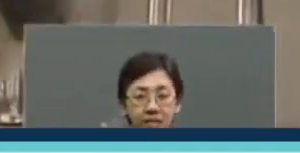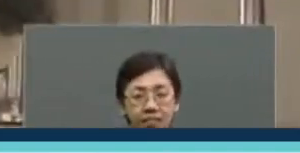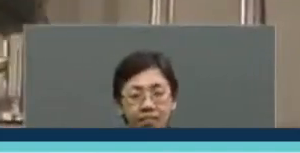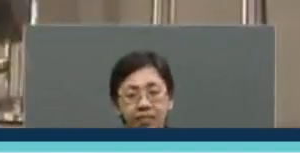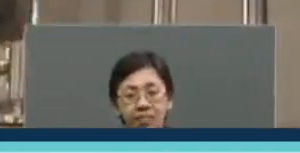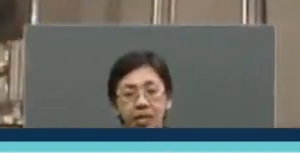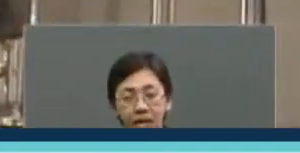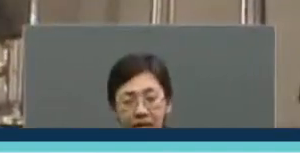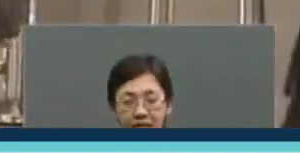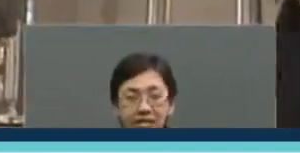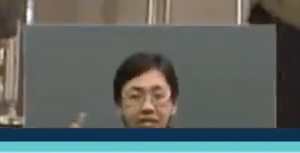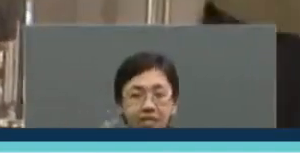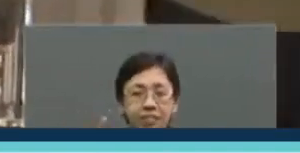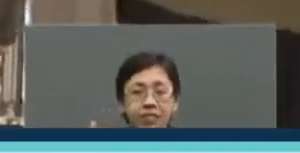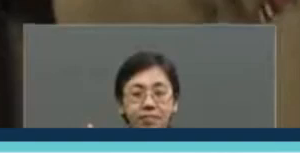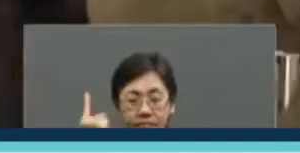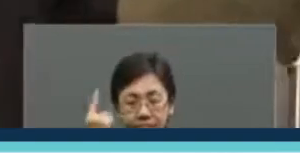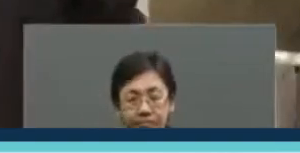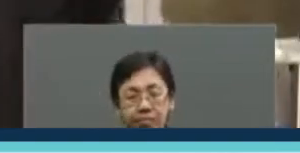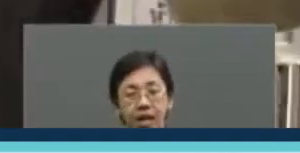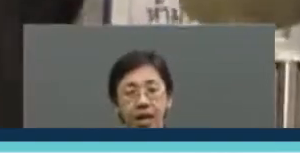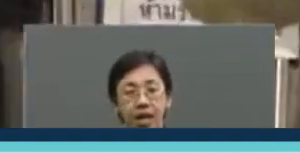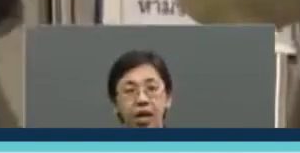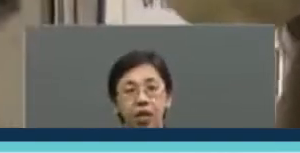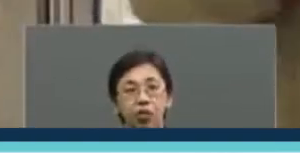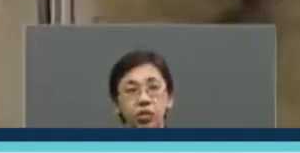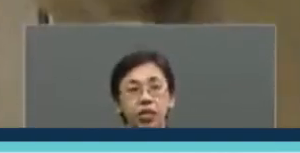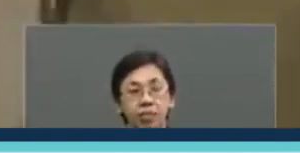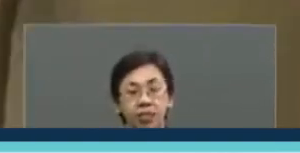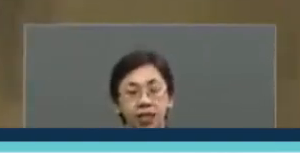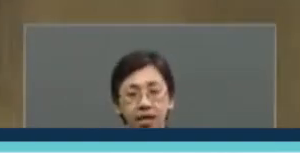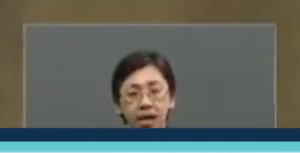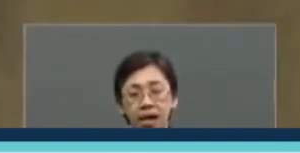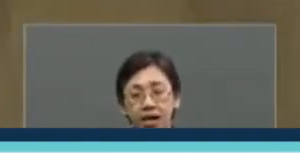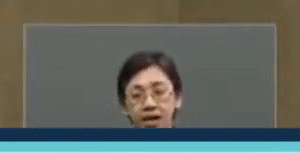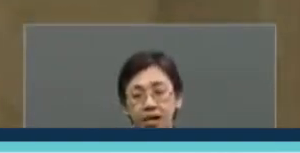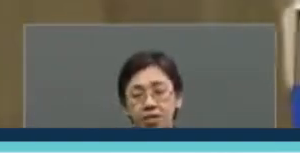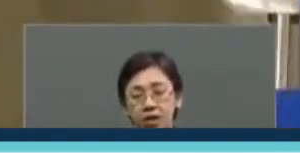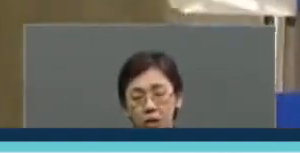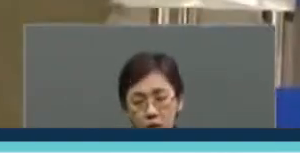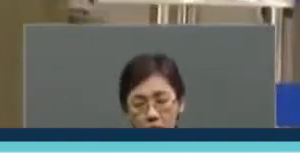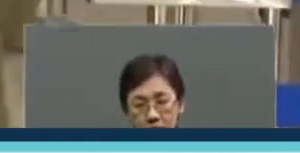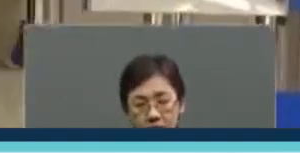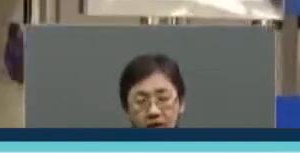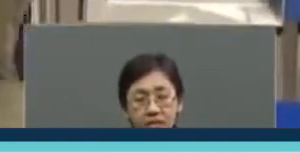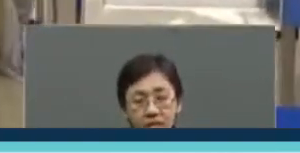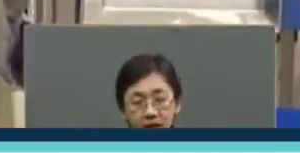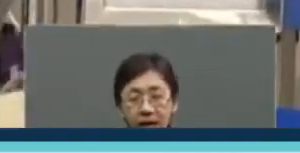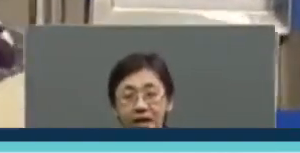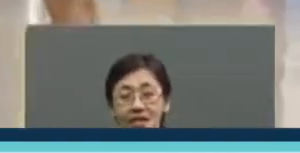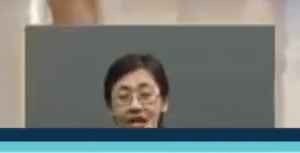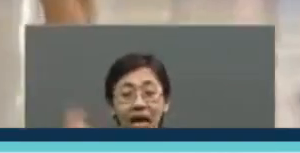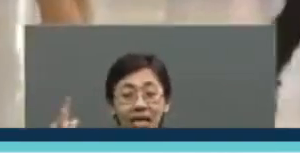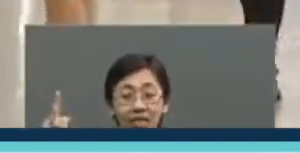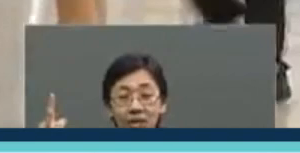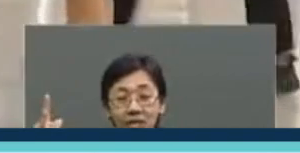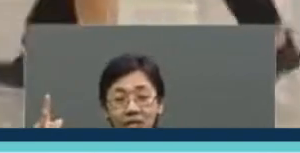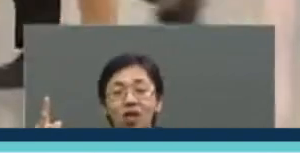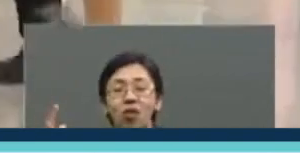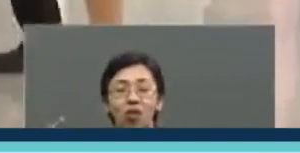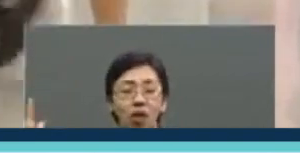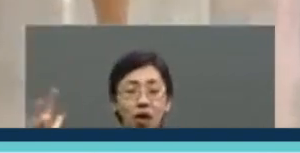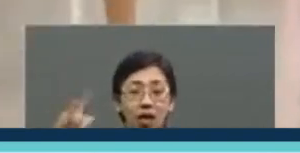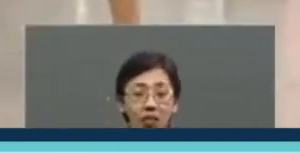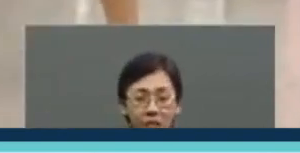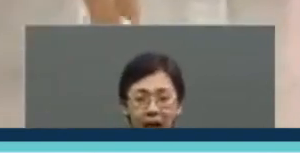ซึ่งอาจจะทำใหปีนี้เราอาจจะมีเห็นนักท่องเที่ยวจีนเข้ามาในไทย6-7 ล้านคนได้นะครับแล้วก็อาจจะเป็น10 ล้านคนหรือมากกว่า